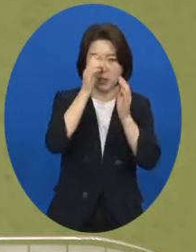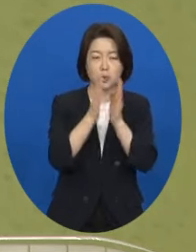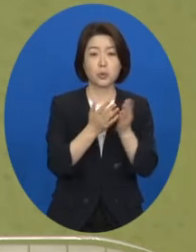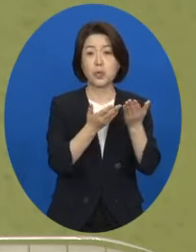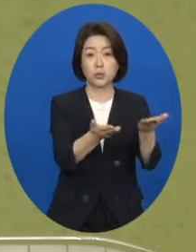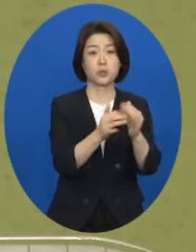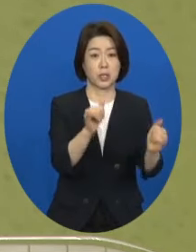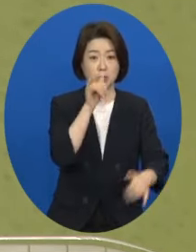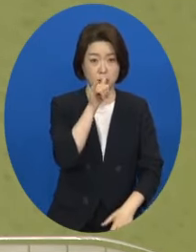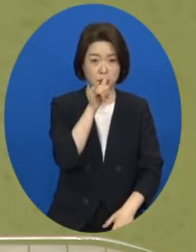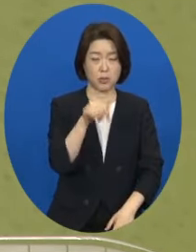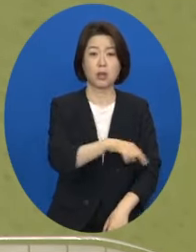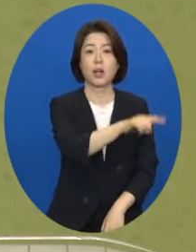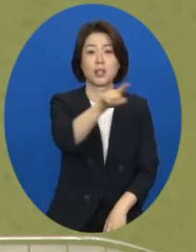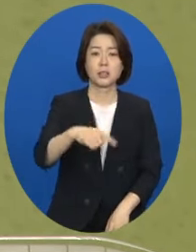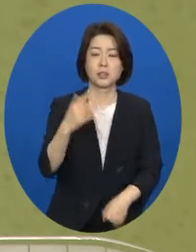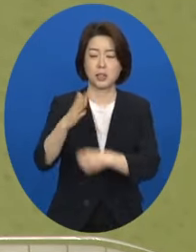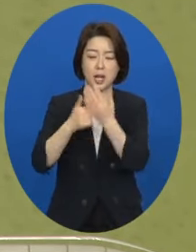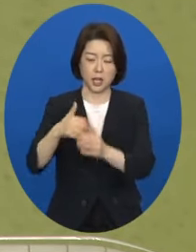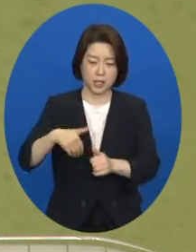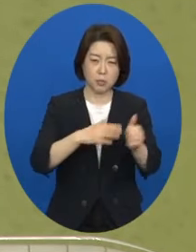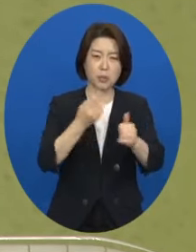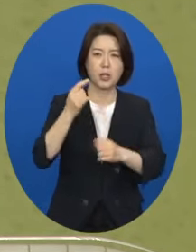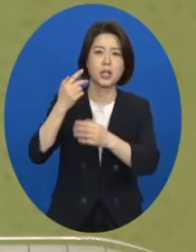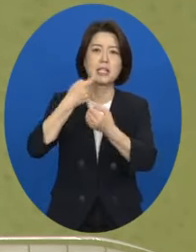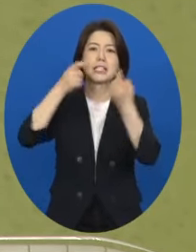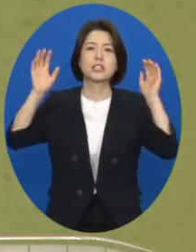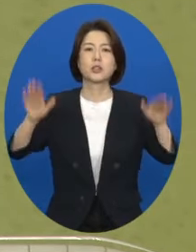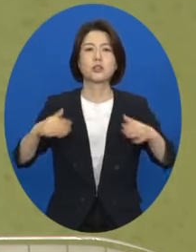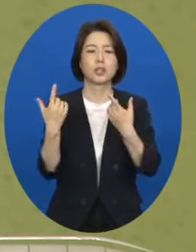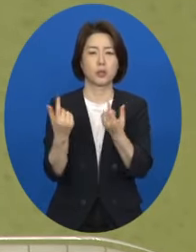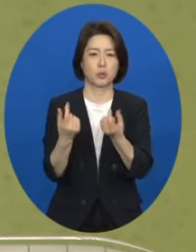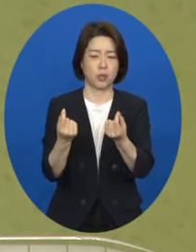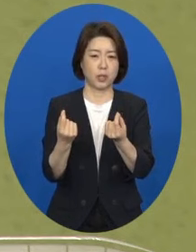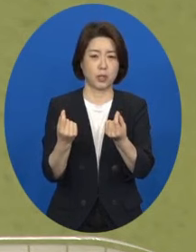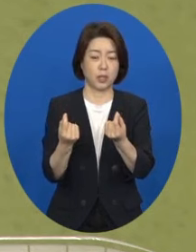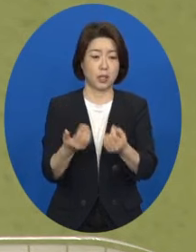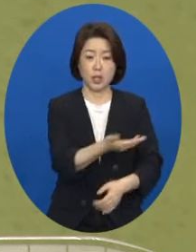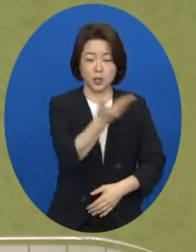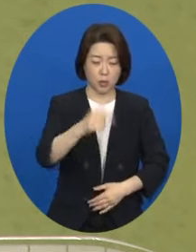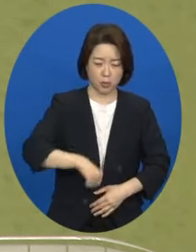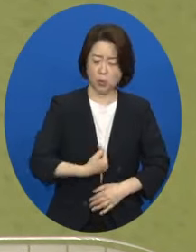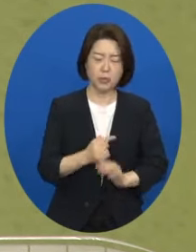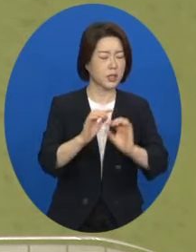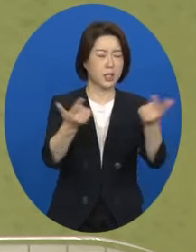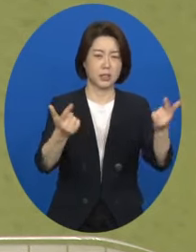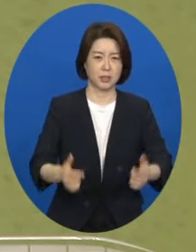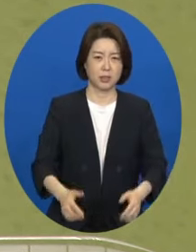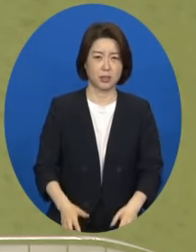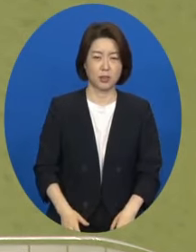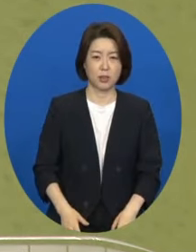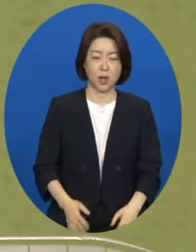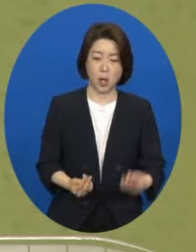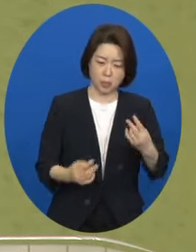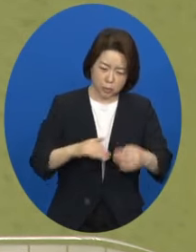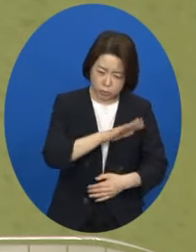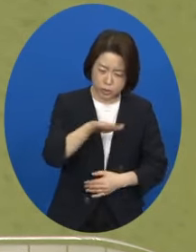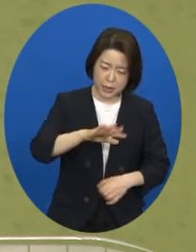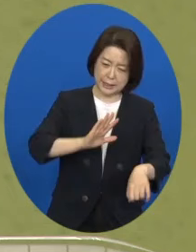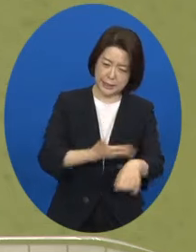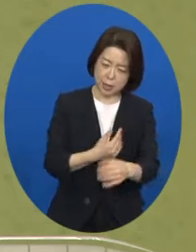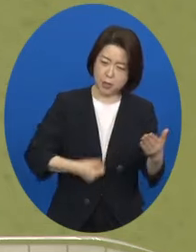거예요. 그들이 하나님 보낸 천사들입니다. 여러분들 혼자가 아니라는 거예요. 비록 우리가 잘못된 결정을